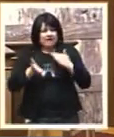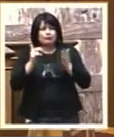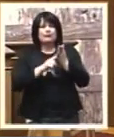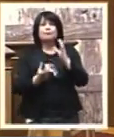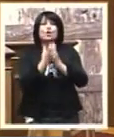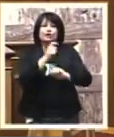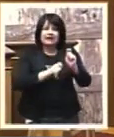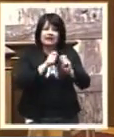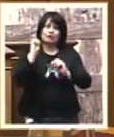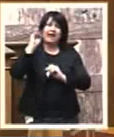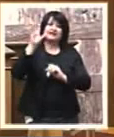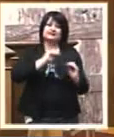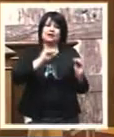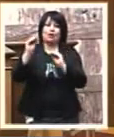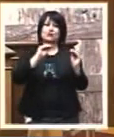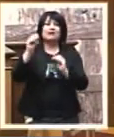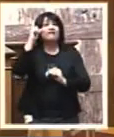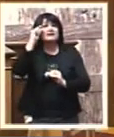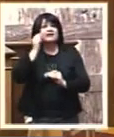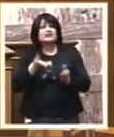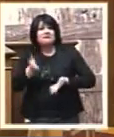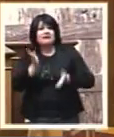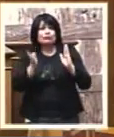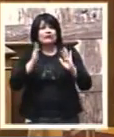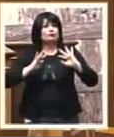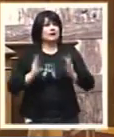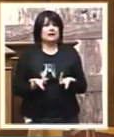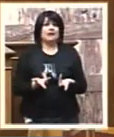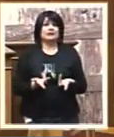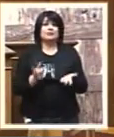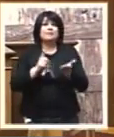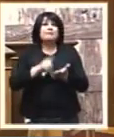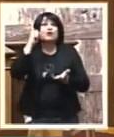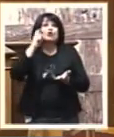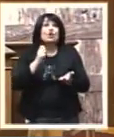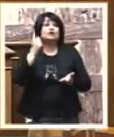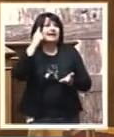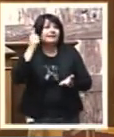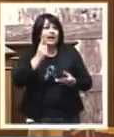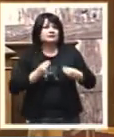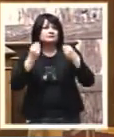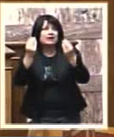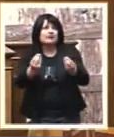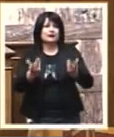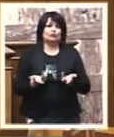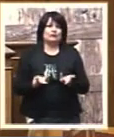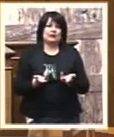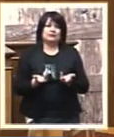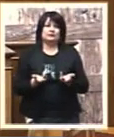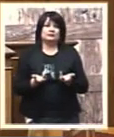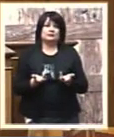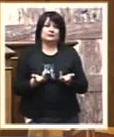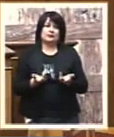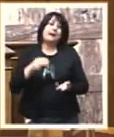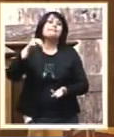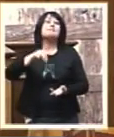προϊόντα? Γιατί να εξάγουμε φοιτητές αντί να εξάγουμε γνώση? Γιατί να μου λέει ο Γκόρντον Μπράουν,